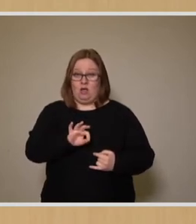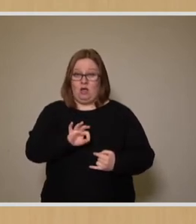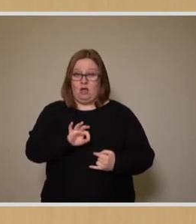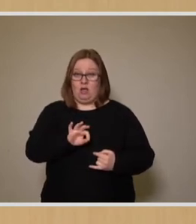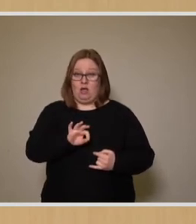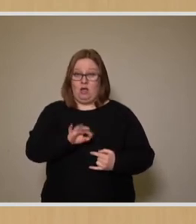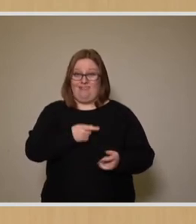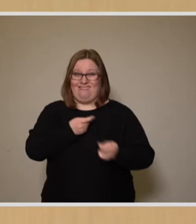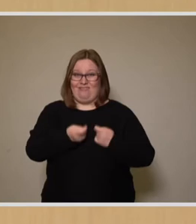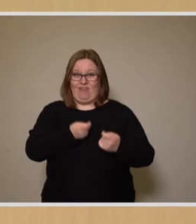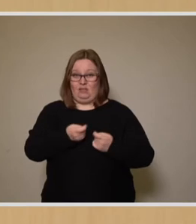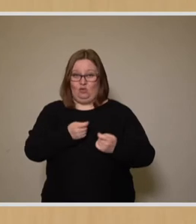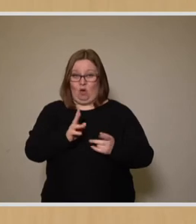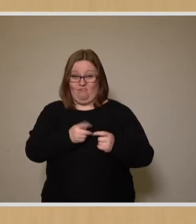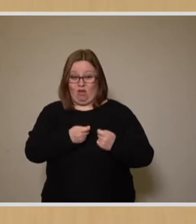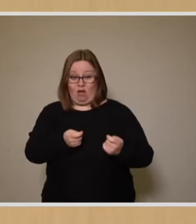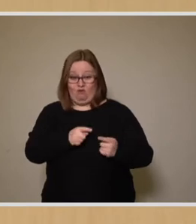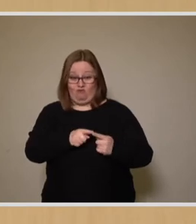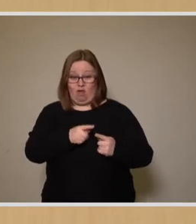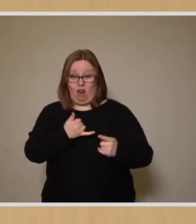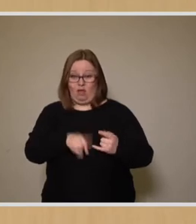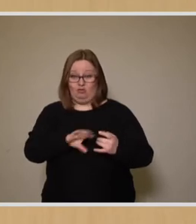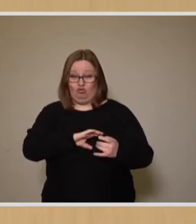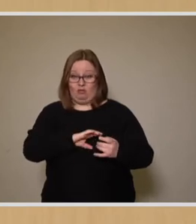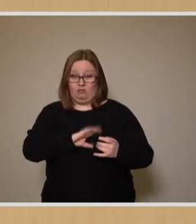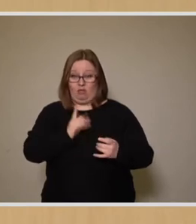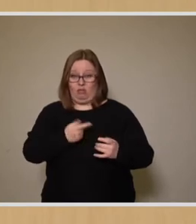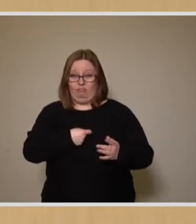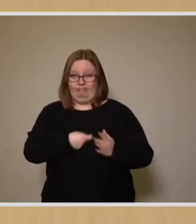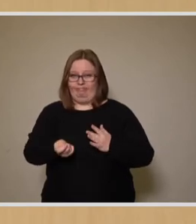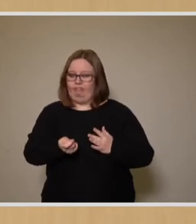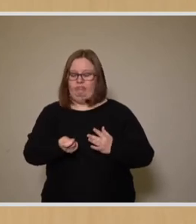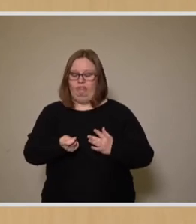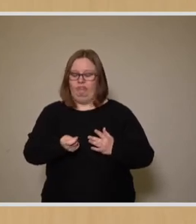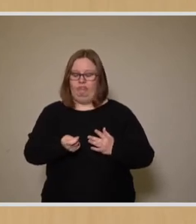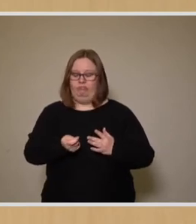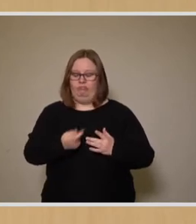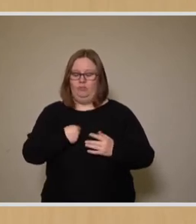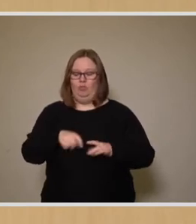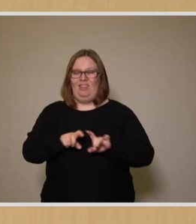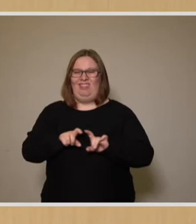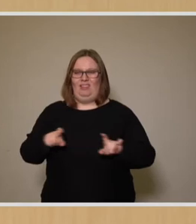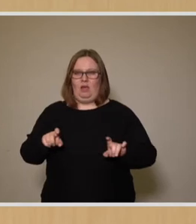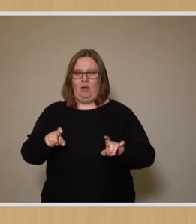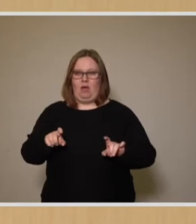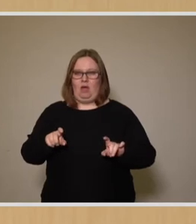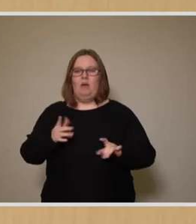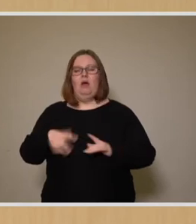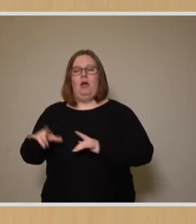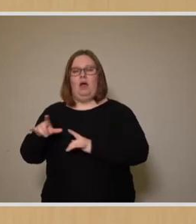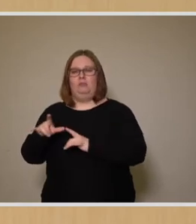dort den Investor das Grundstück noch zu verkaufen, reißen. Wir werden bei diesem Thema aber dem Antrag der